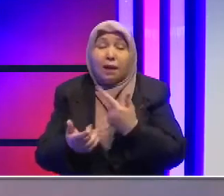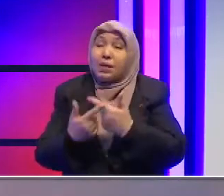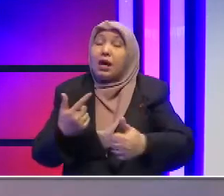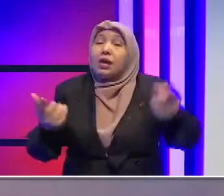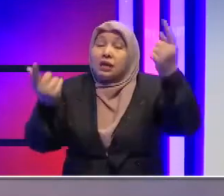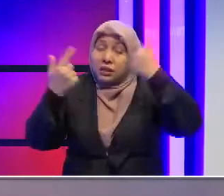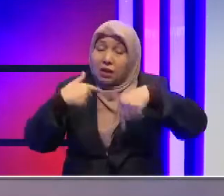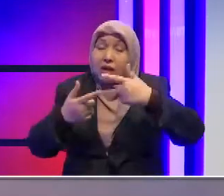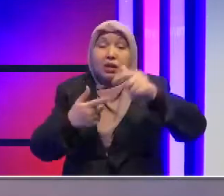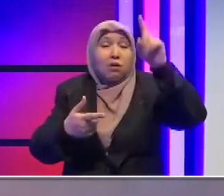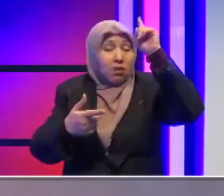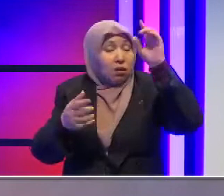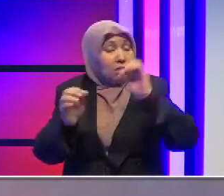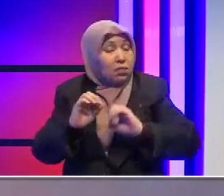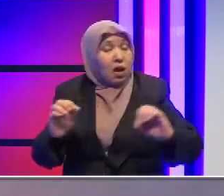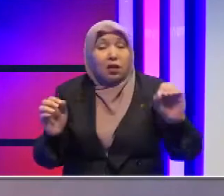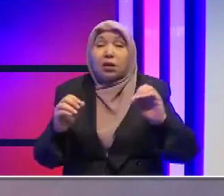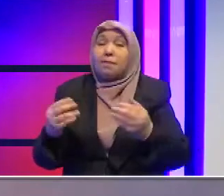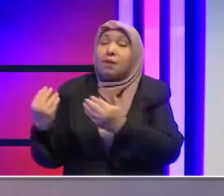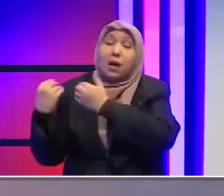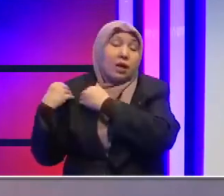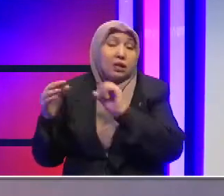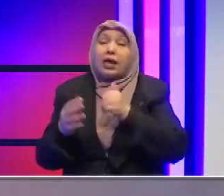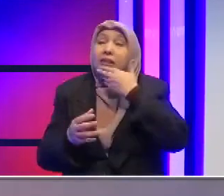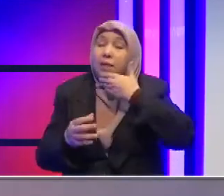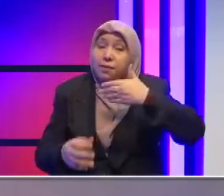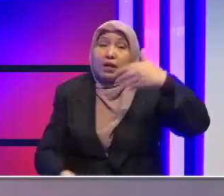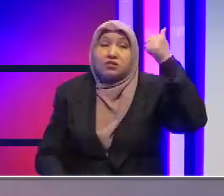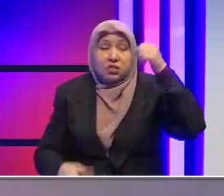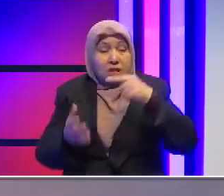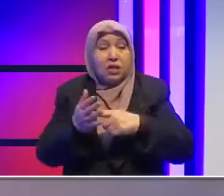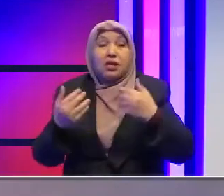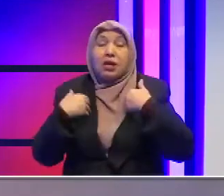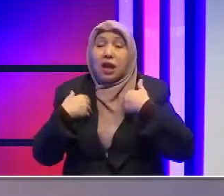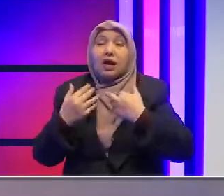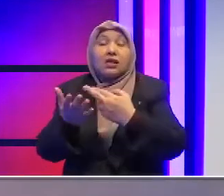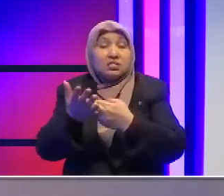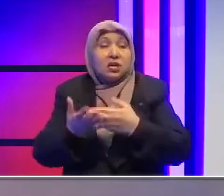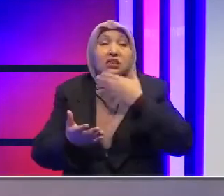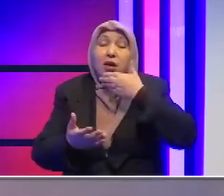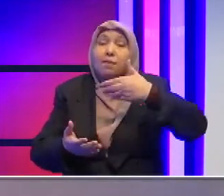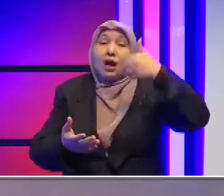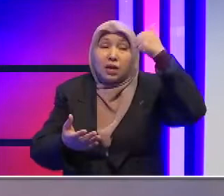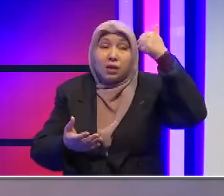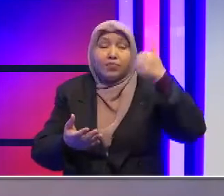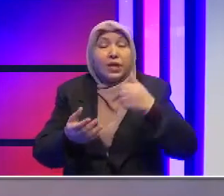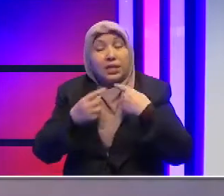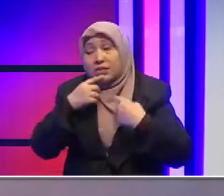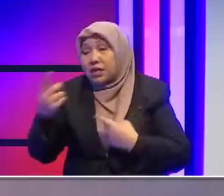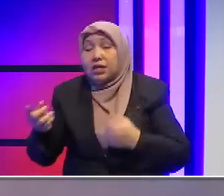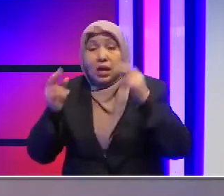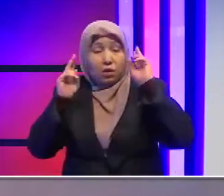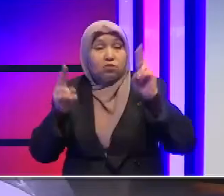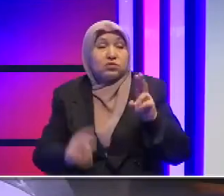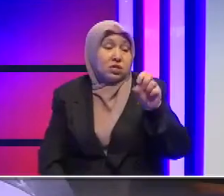Allah sebagai hasan, tak ada tandingannya. Terbaik. Terbaik. Masya-Allah. Ini adalah rezeki terbaik. Ya, seperti yang dinyatakan Ustaz